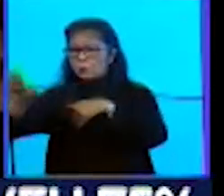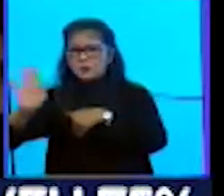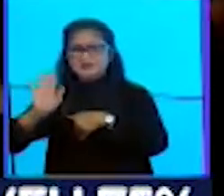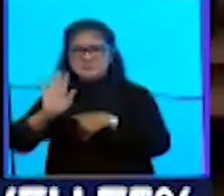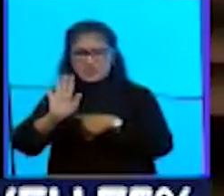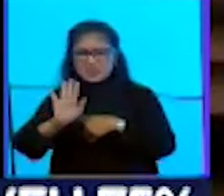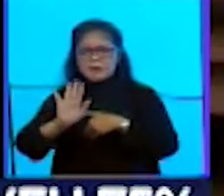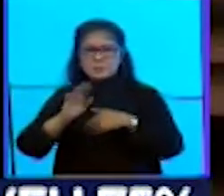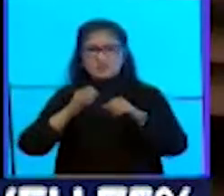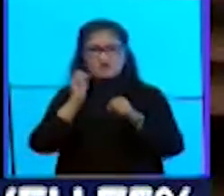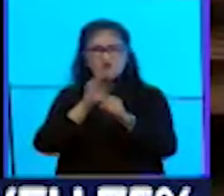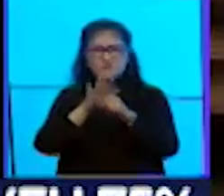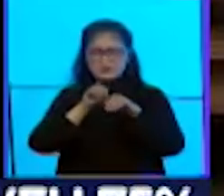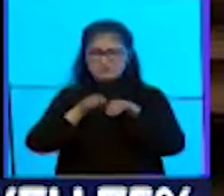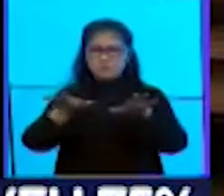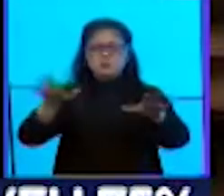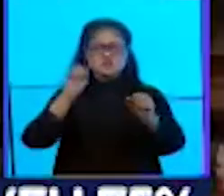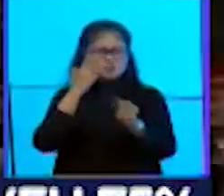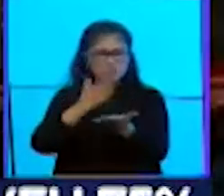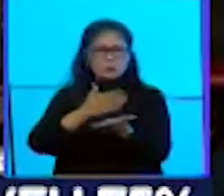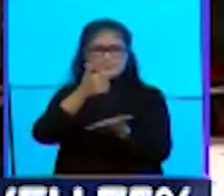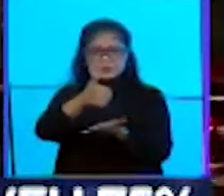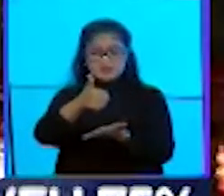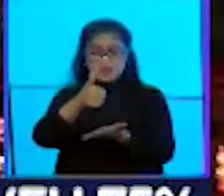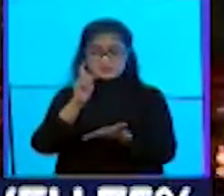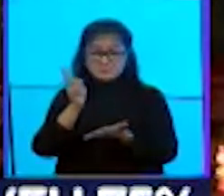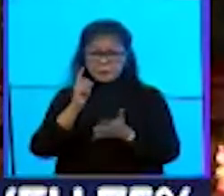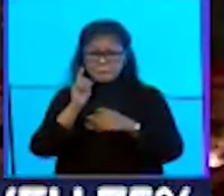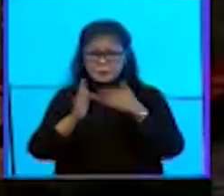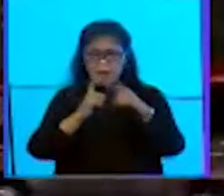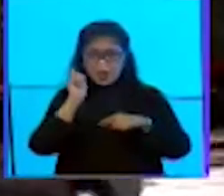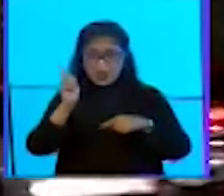kian meluas dan justru membuat tenaga dan fasilitas kesehatan